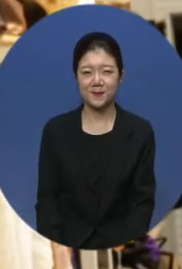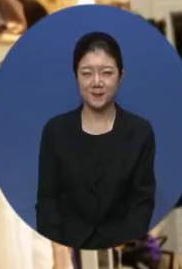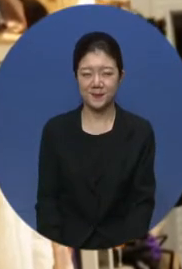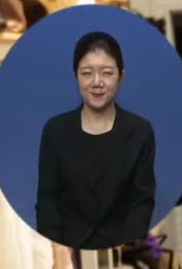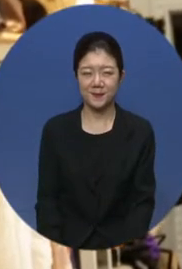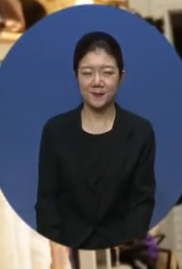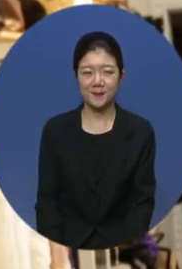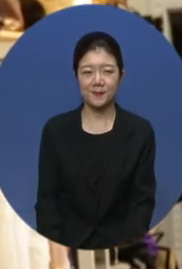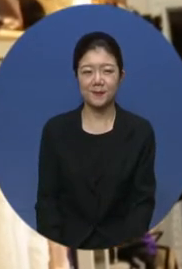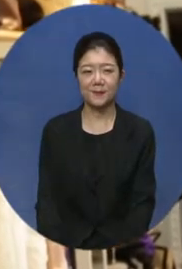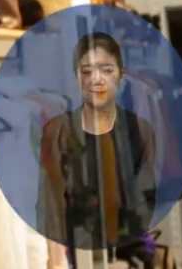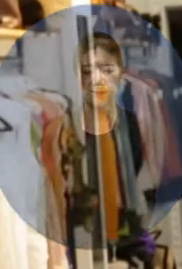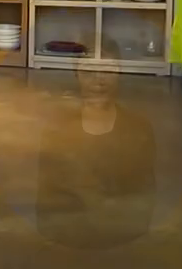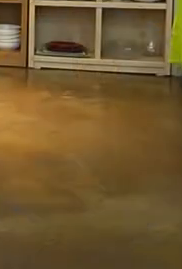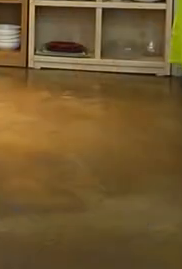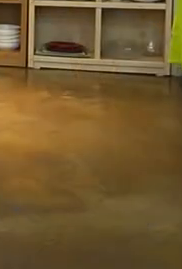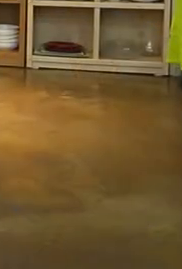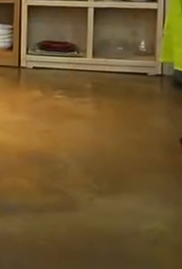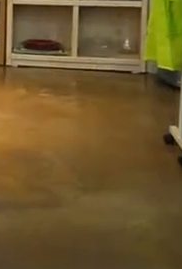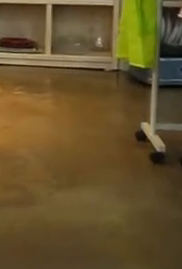되게 편해요. 저...